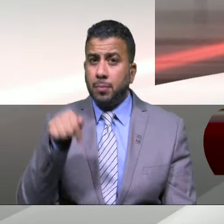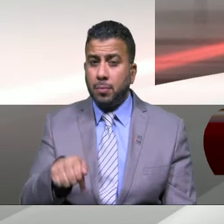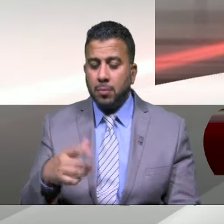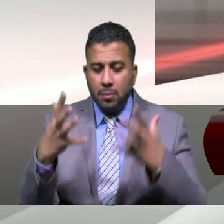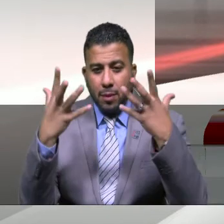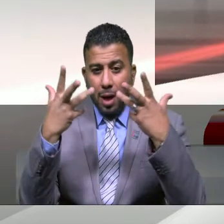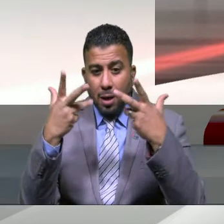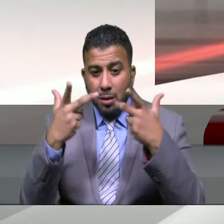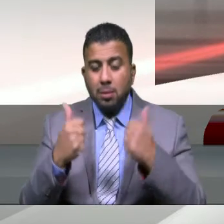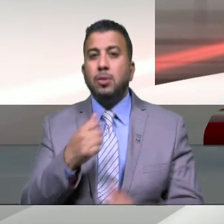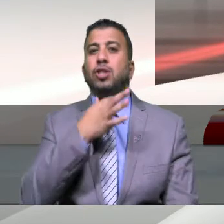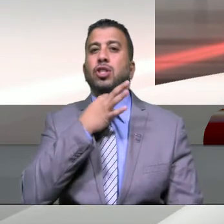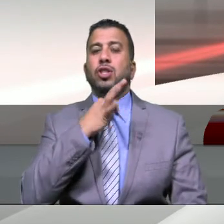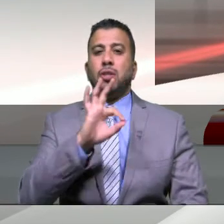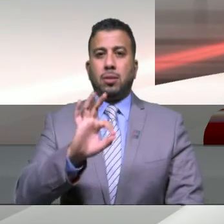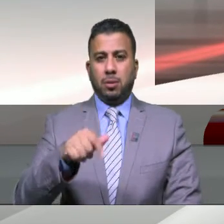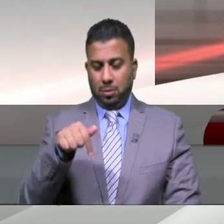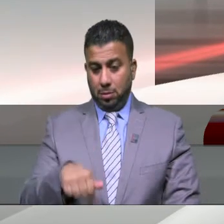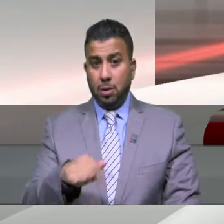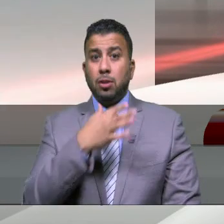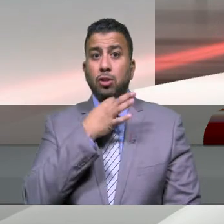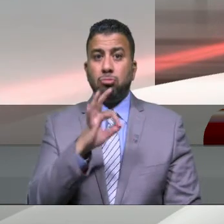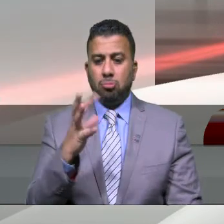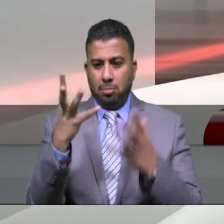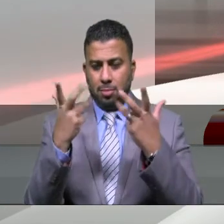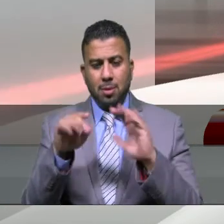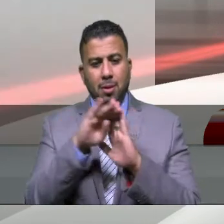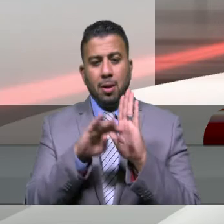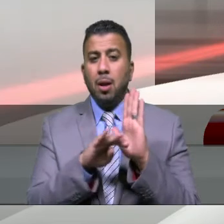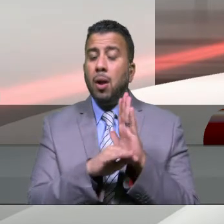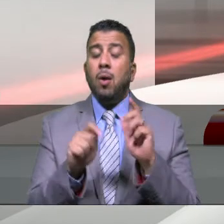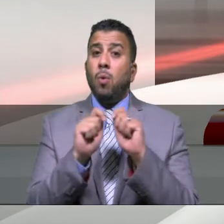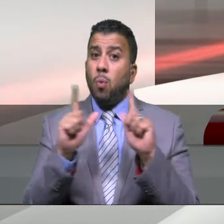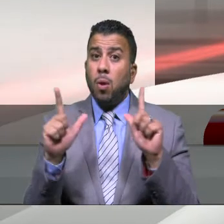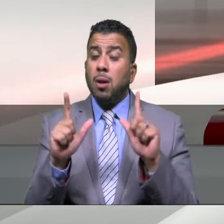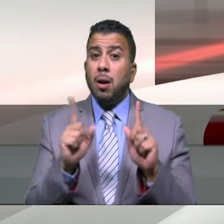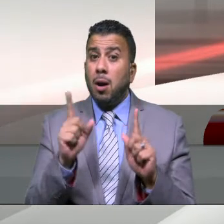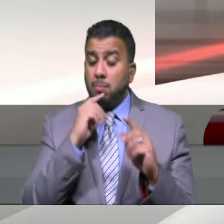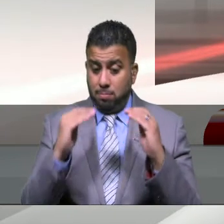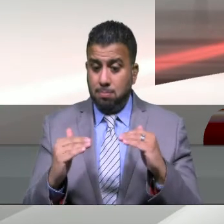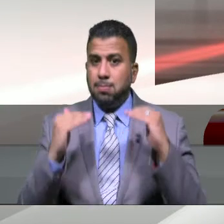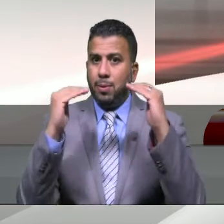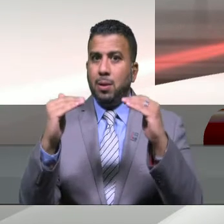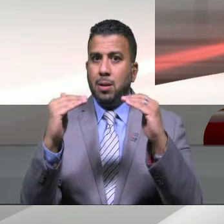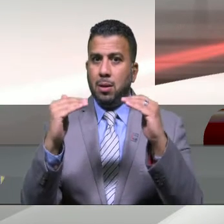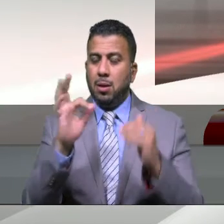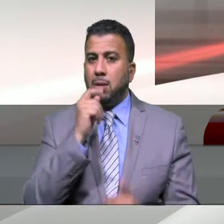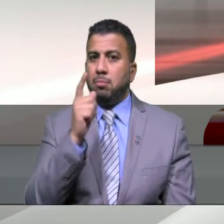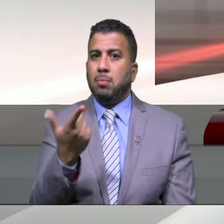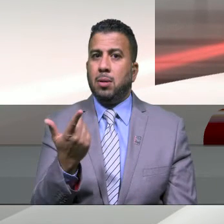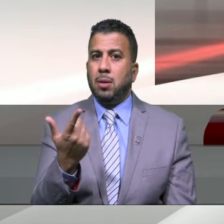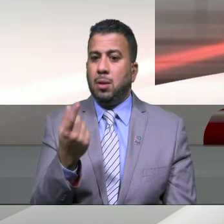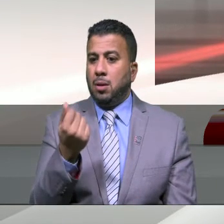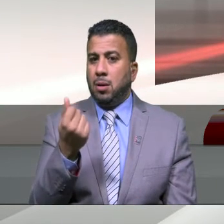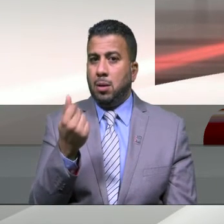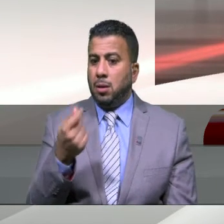حسبة جديدة، هنا في حسبة جديدة ما بواضحة. صحيح انت رفعت هذا، طيب ما بالك اللي